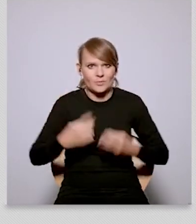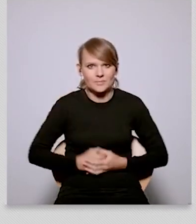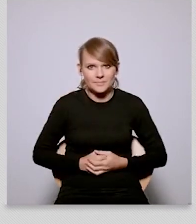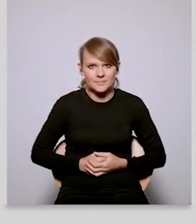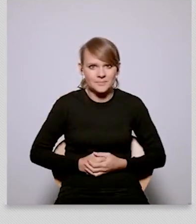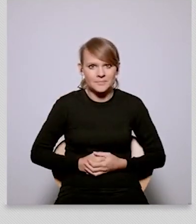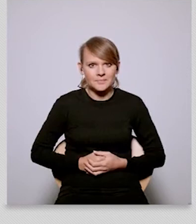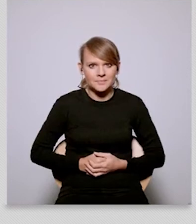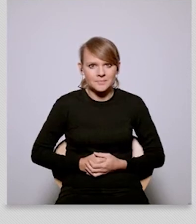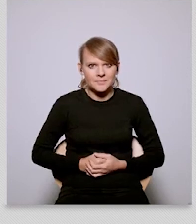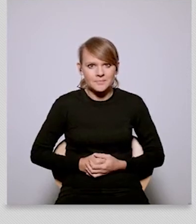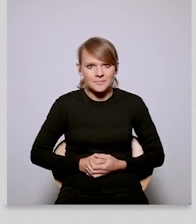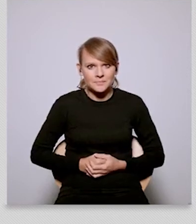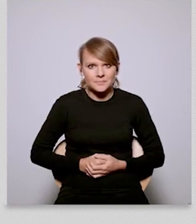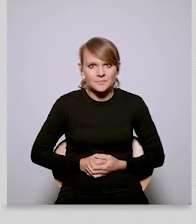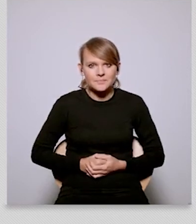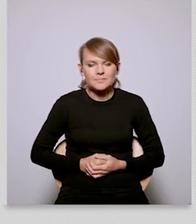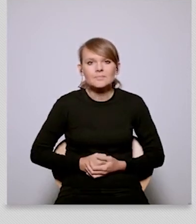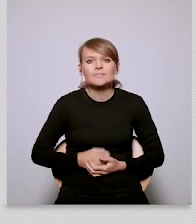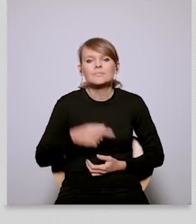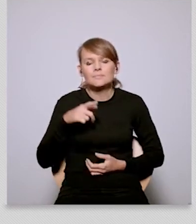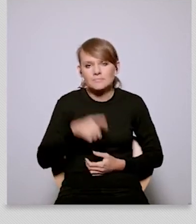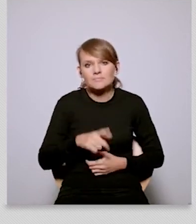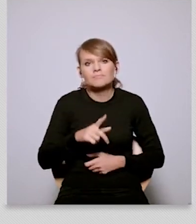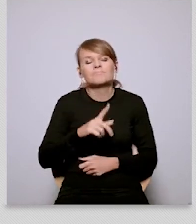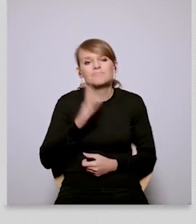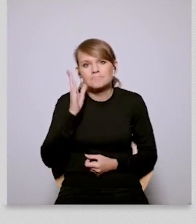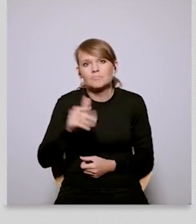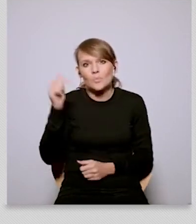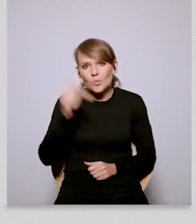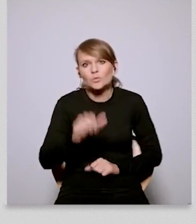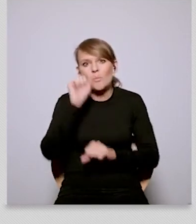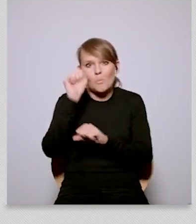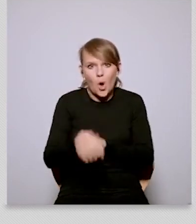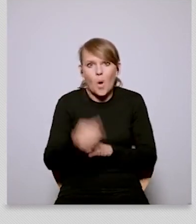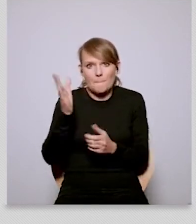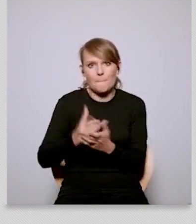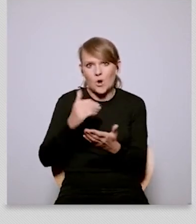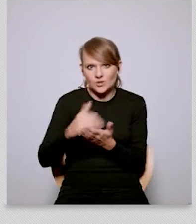i będzie to wymagało pokonania tych podziałów które tutaj się ujawniły w ostatnich latach